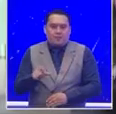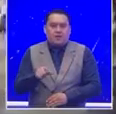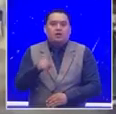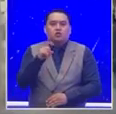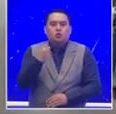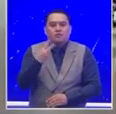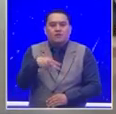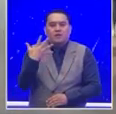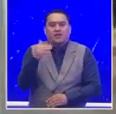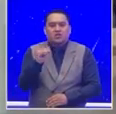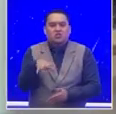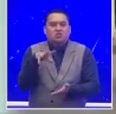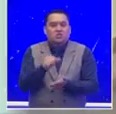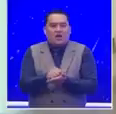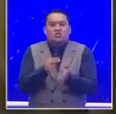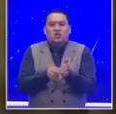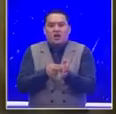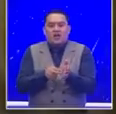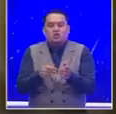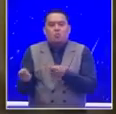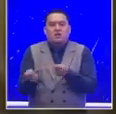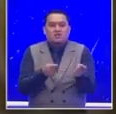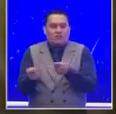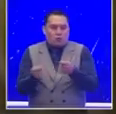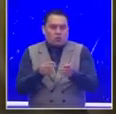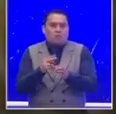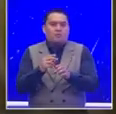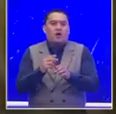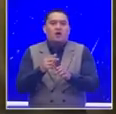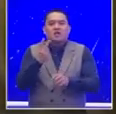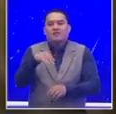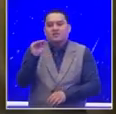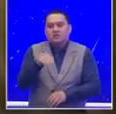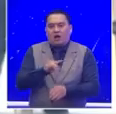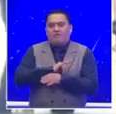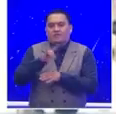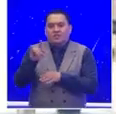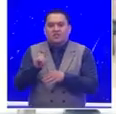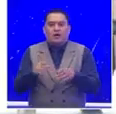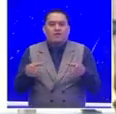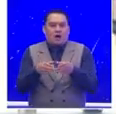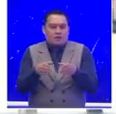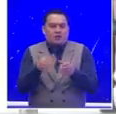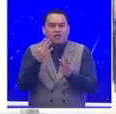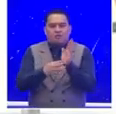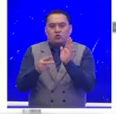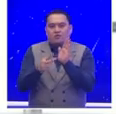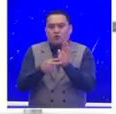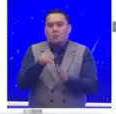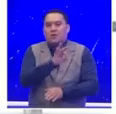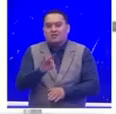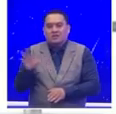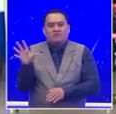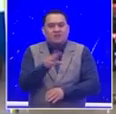них 125 тысяч заняты в сфере железнодорожных перевозок и больше 20 тысяч в авиации. Кроме того, 98%